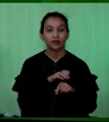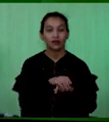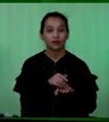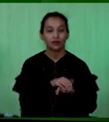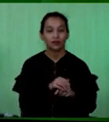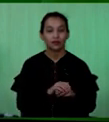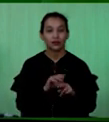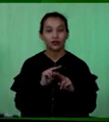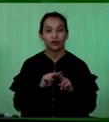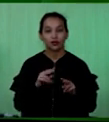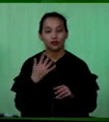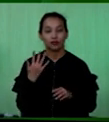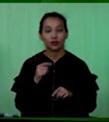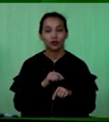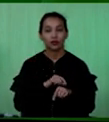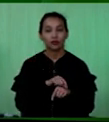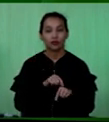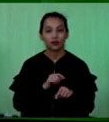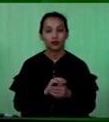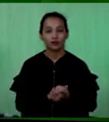apelsin teng 5ta qulupnayga.